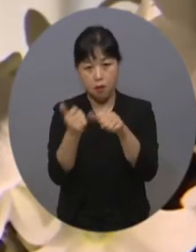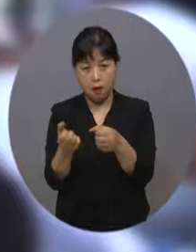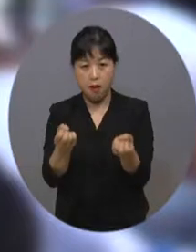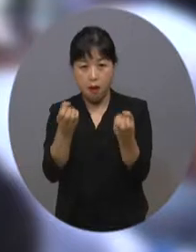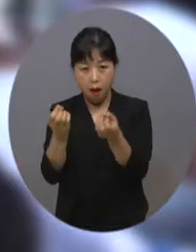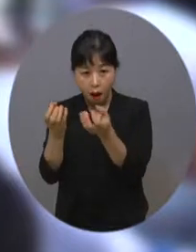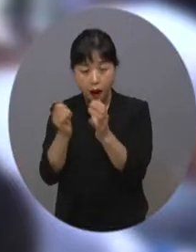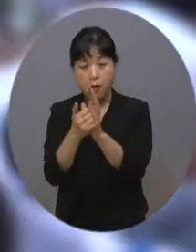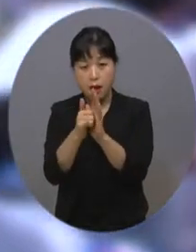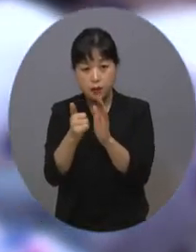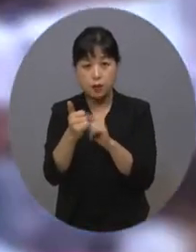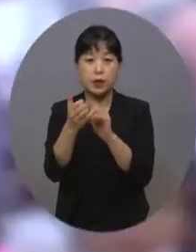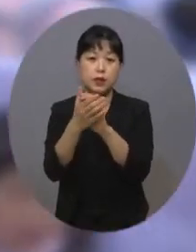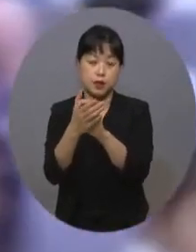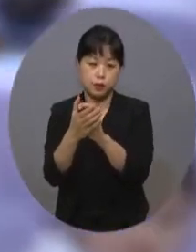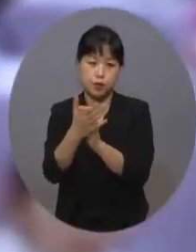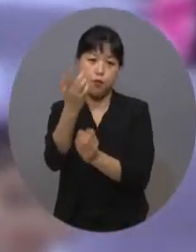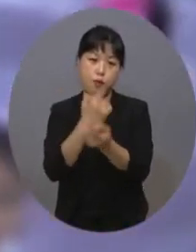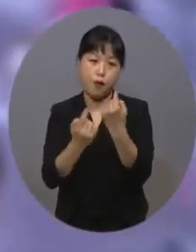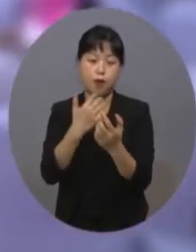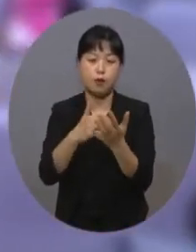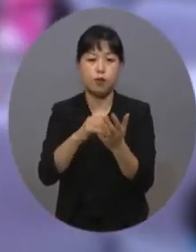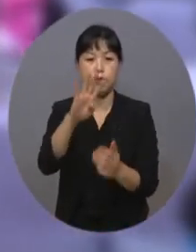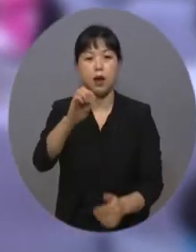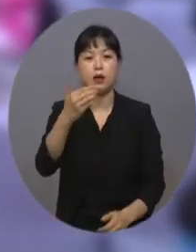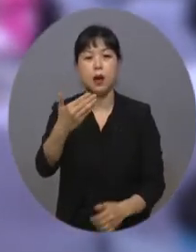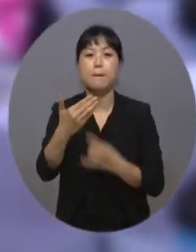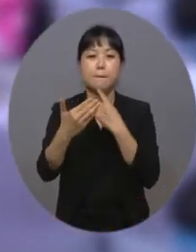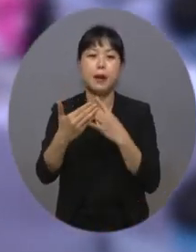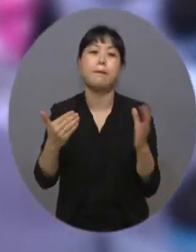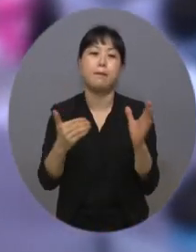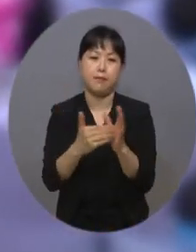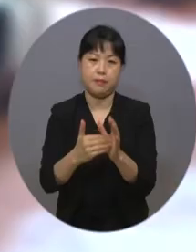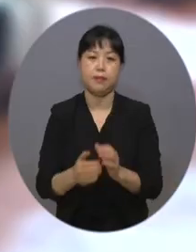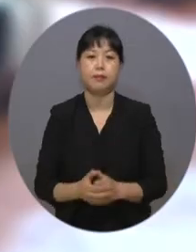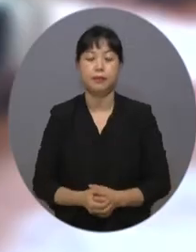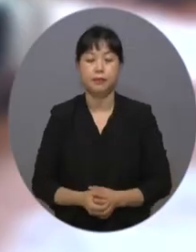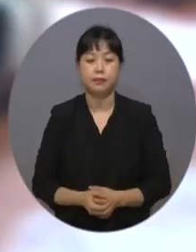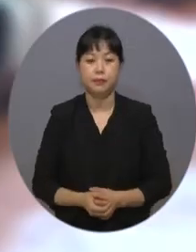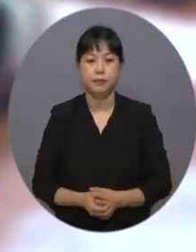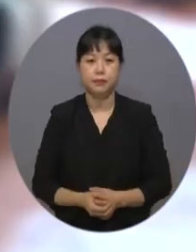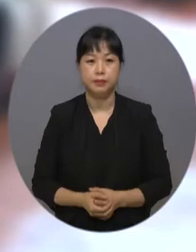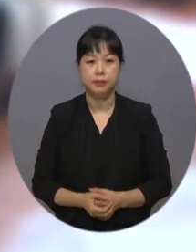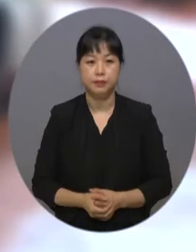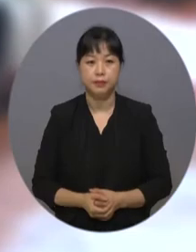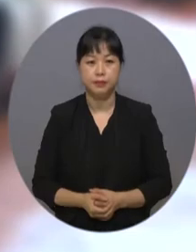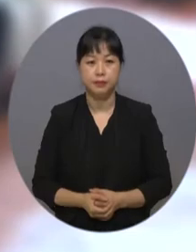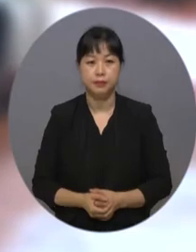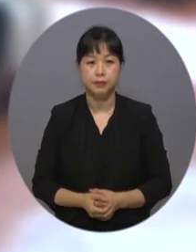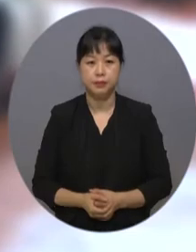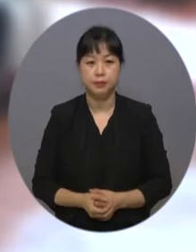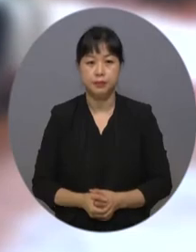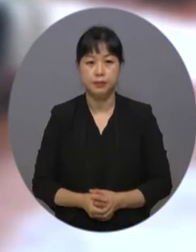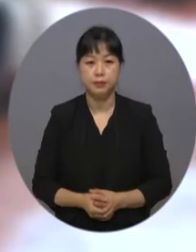등 49명까지만 참석할 수 있습니다. 복지TV 뉴스 이가연입니다.